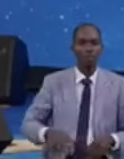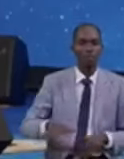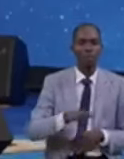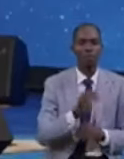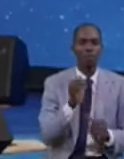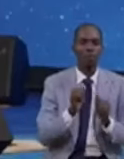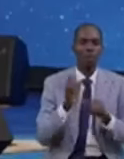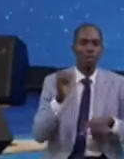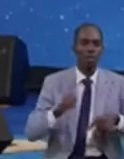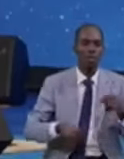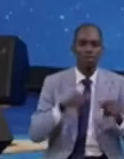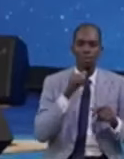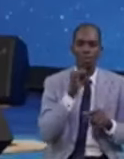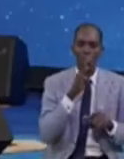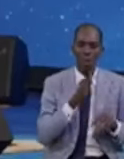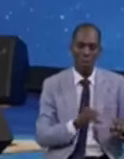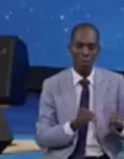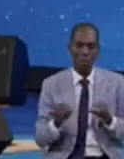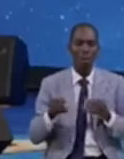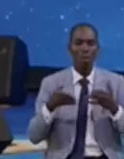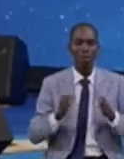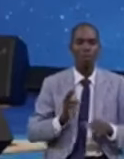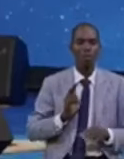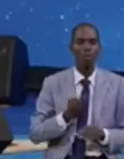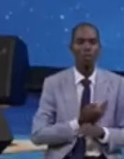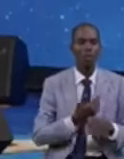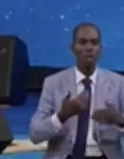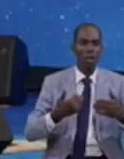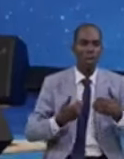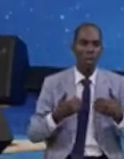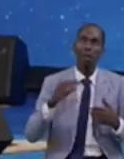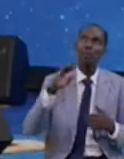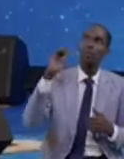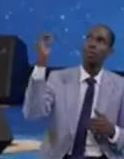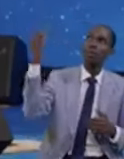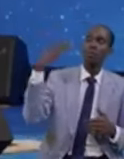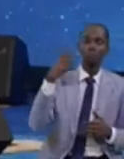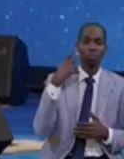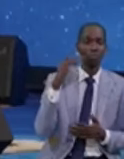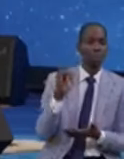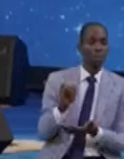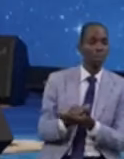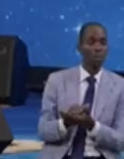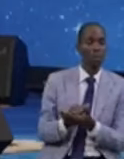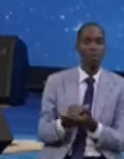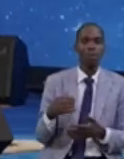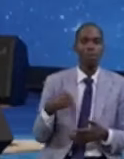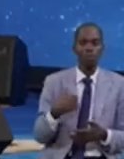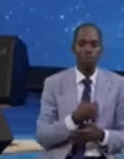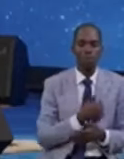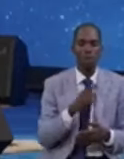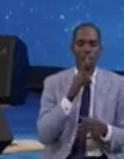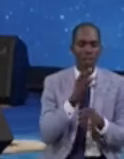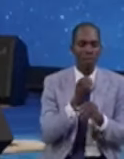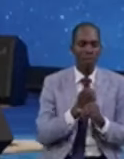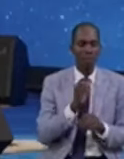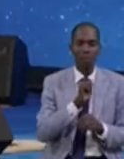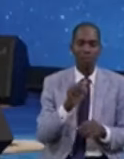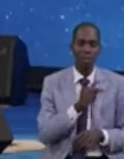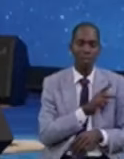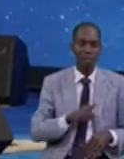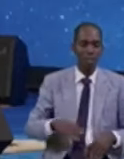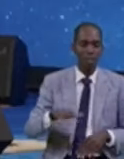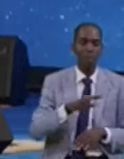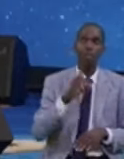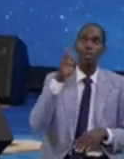montrons notre reconnaissance en rendant en rendant à Dieu un culte qu'il soit agréable et nous amène dans le